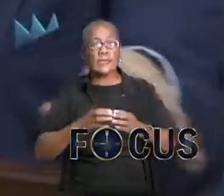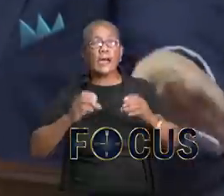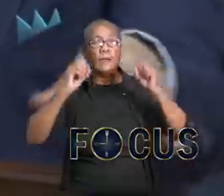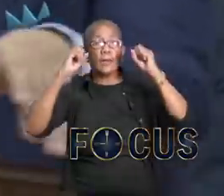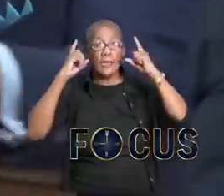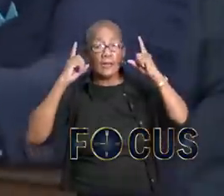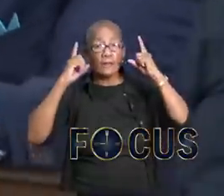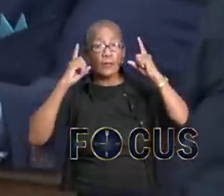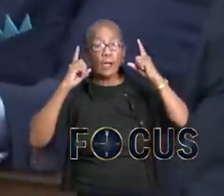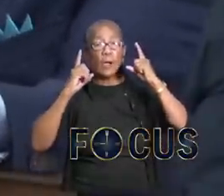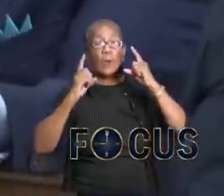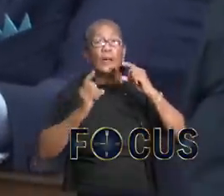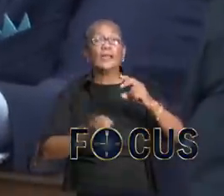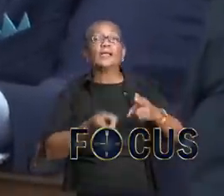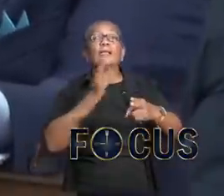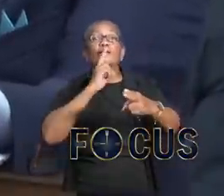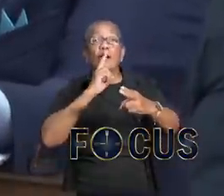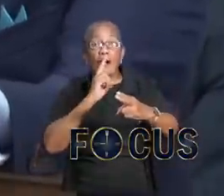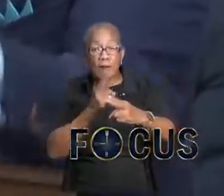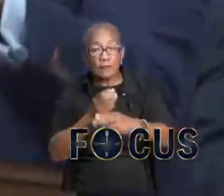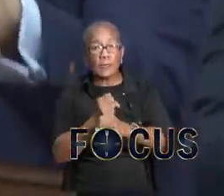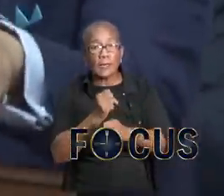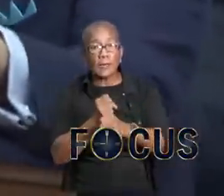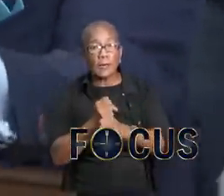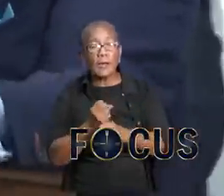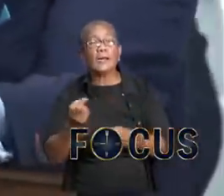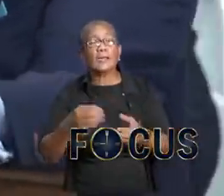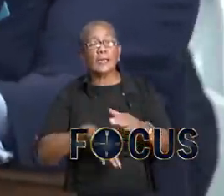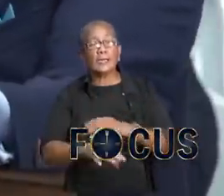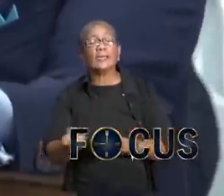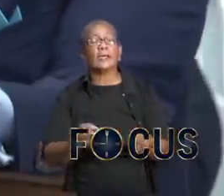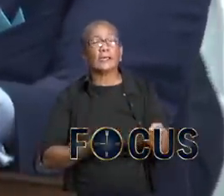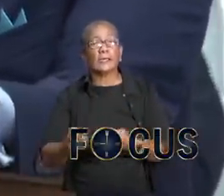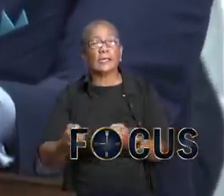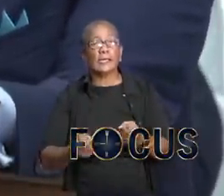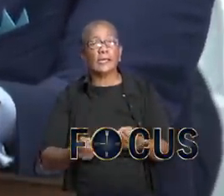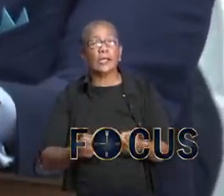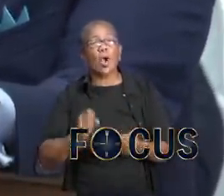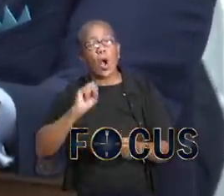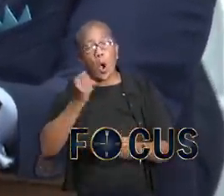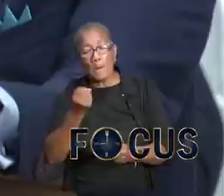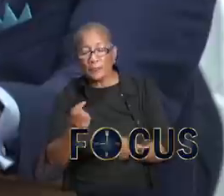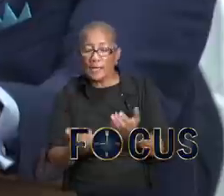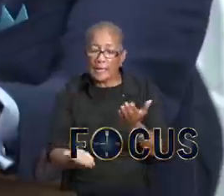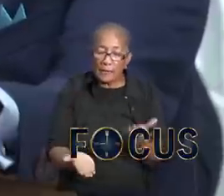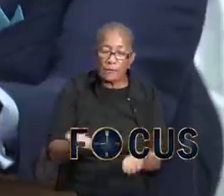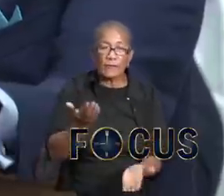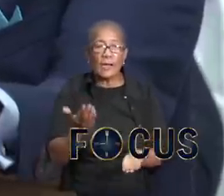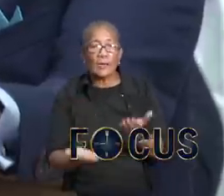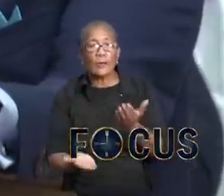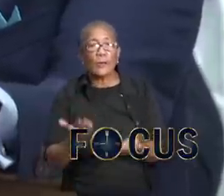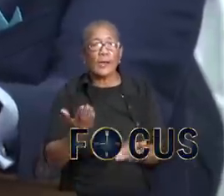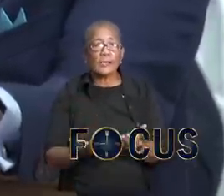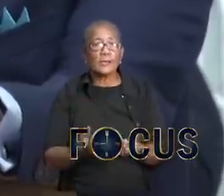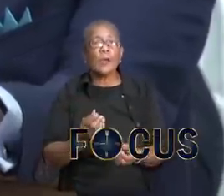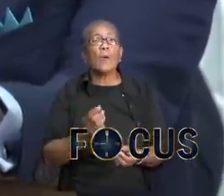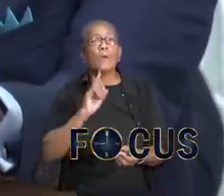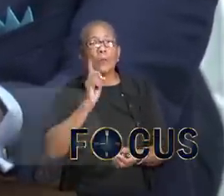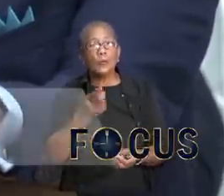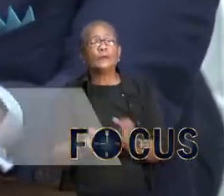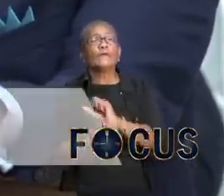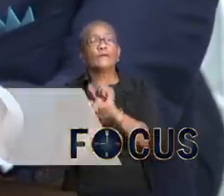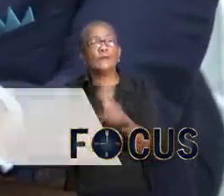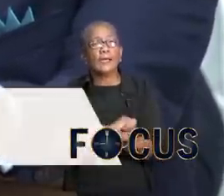dat is afgesproken vanmorgen in de regeringstop, mee gaan nemen in de evaluatie en met gewijzigd beleid hieromtrent